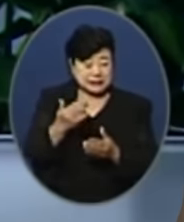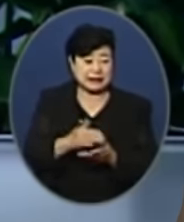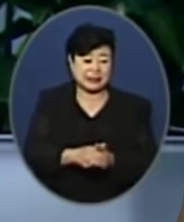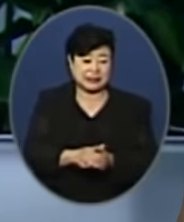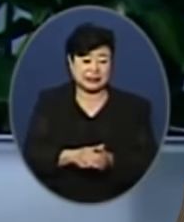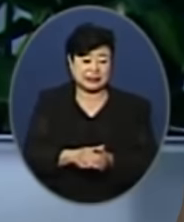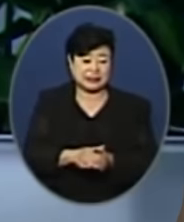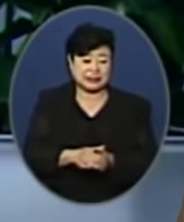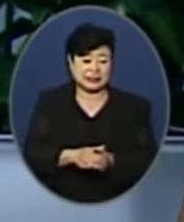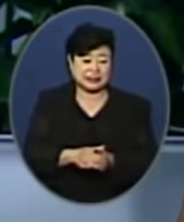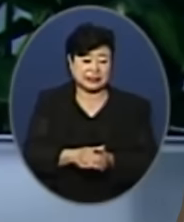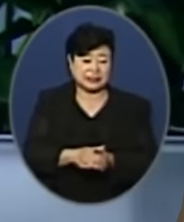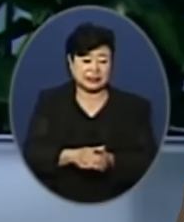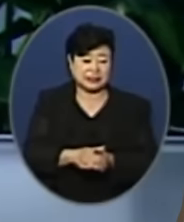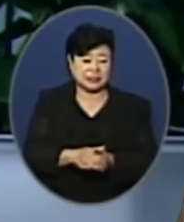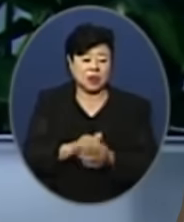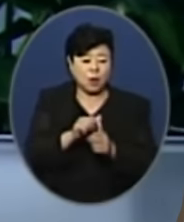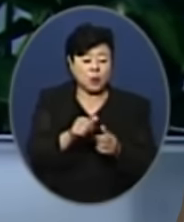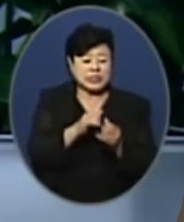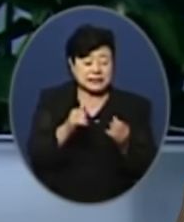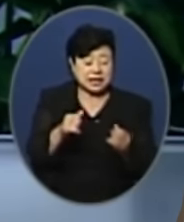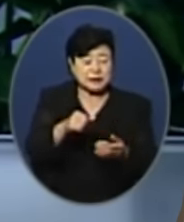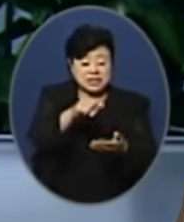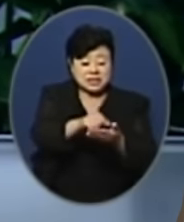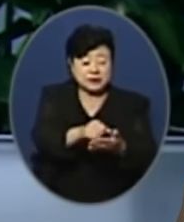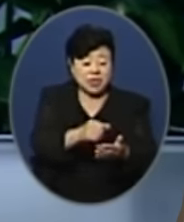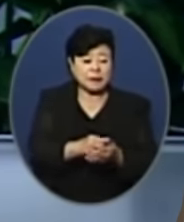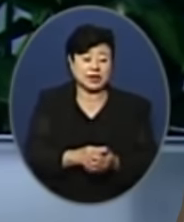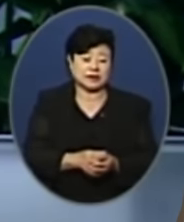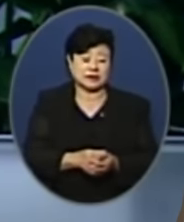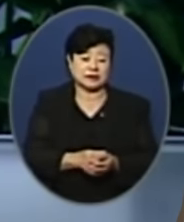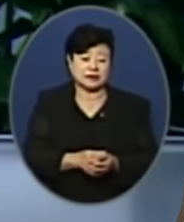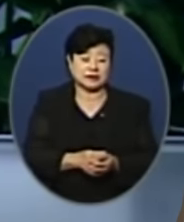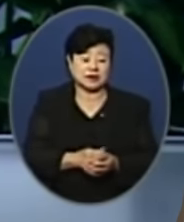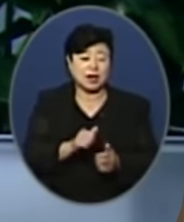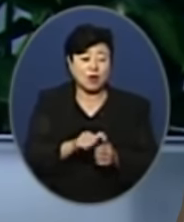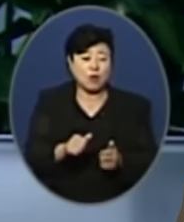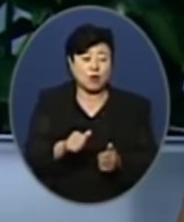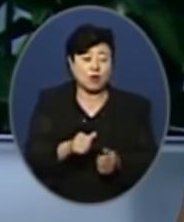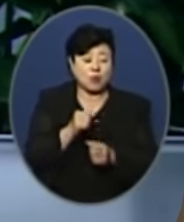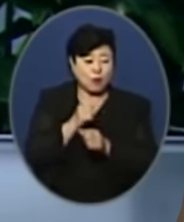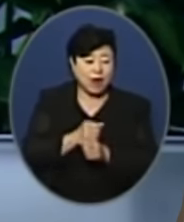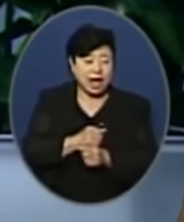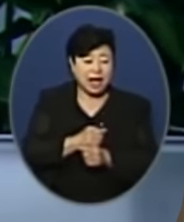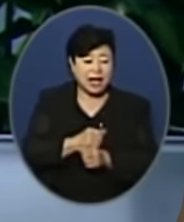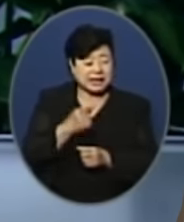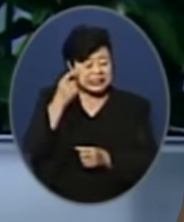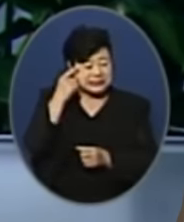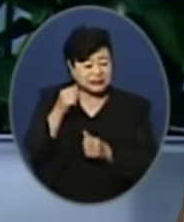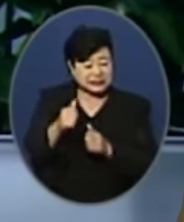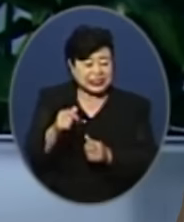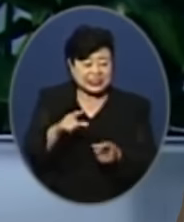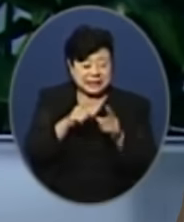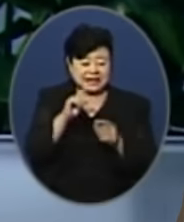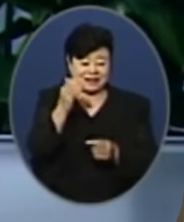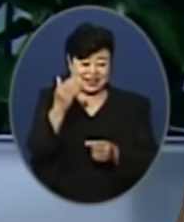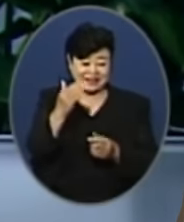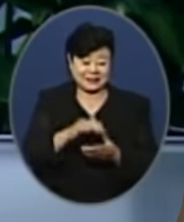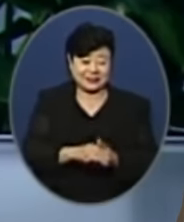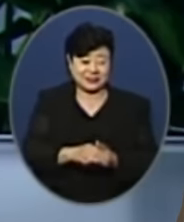것입니다. 혼의 사람이 여러분을 점령하면, 혼의 사람은 과학과 이성을 따라 사는 사람이기